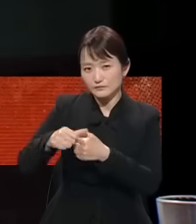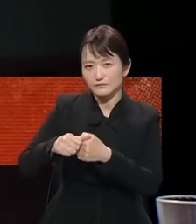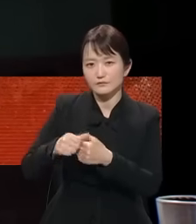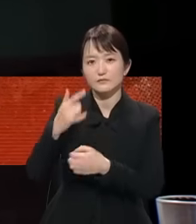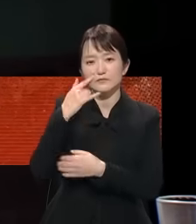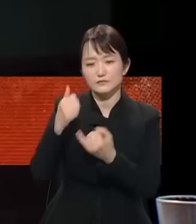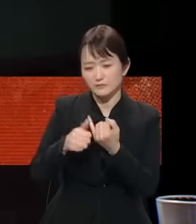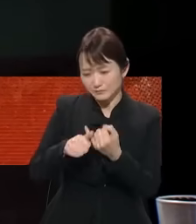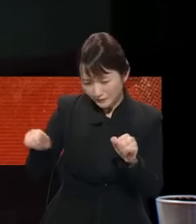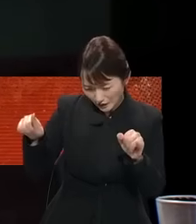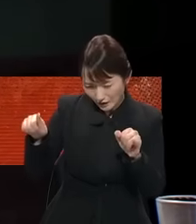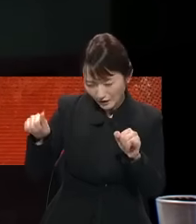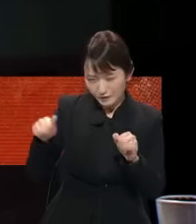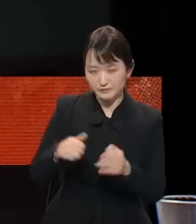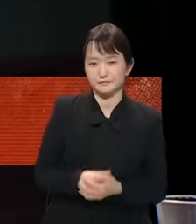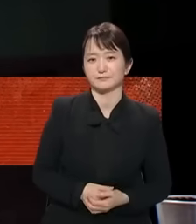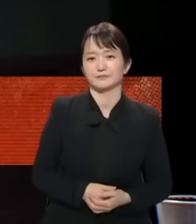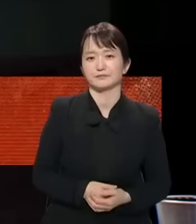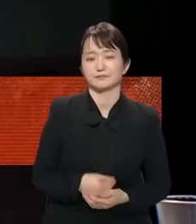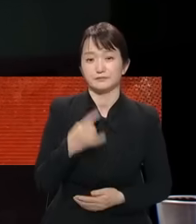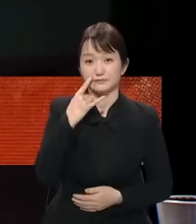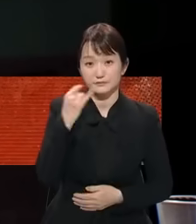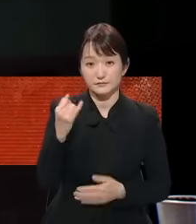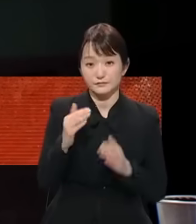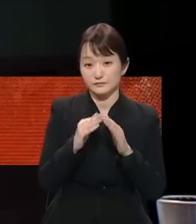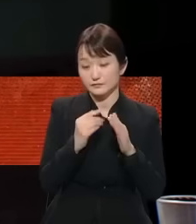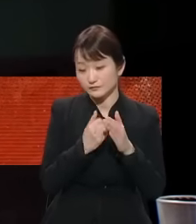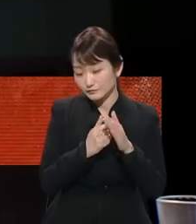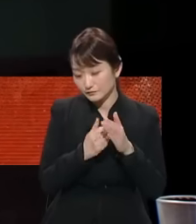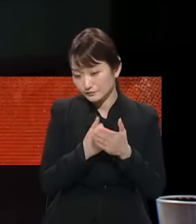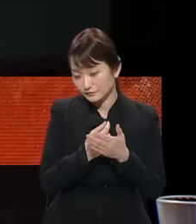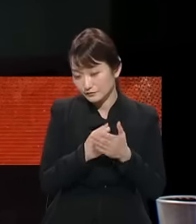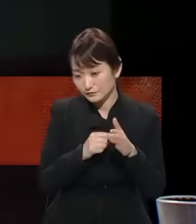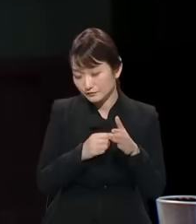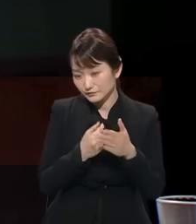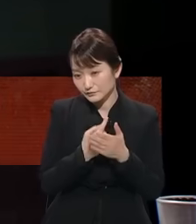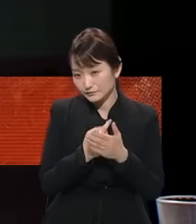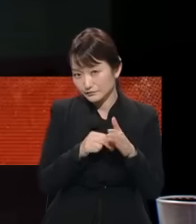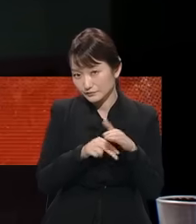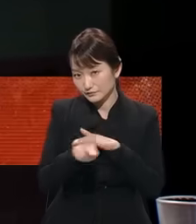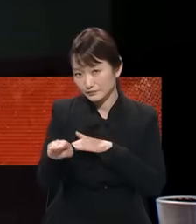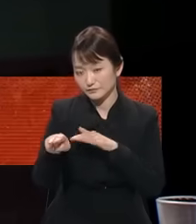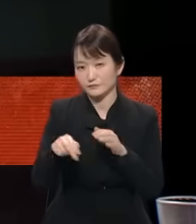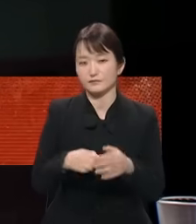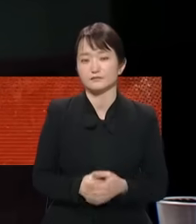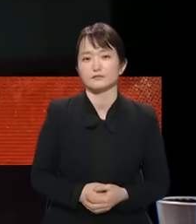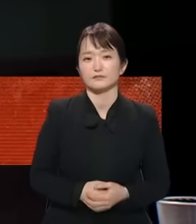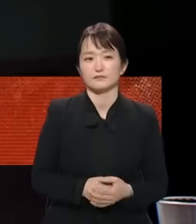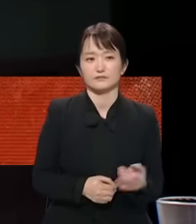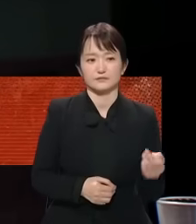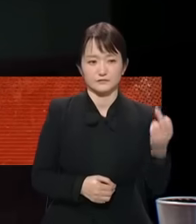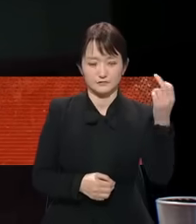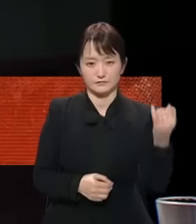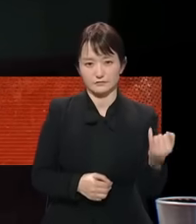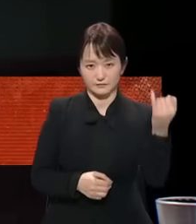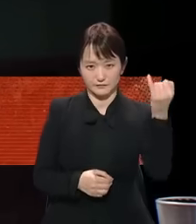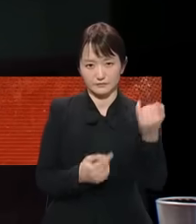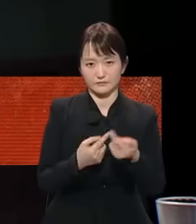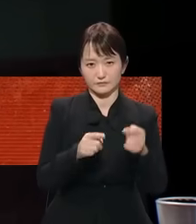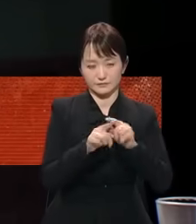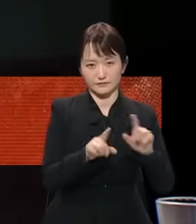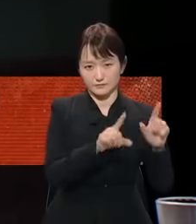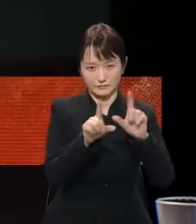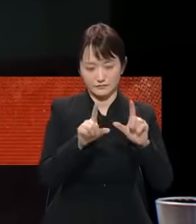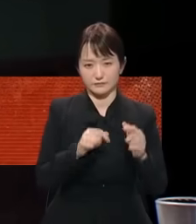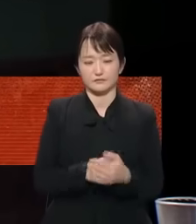이혼하시면서 급격히 기울기 시작을 합니다. 어머니가 집을 나가고 이제 아버지랑 형제들이랑만 살았기 때문에 위에 있는 형 누나한테 더더욱